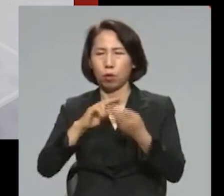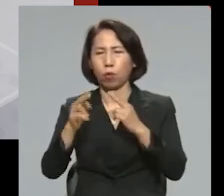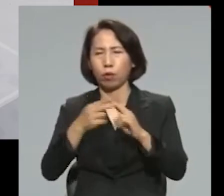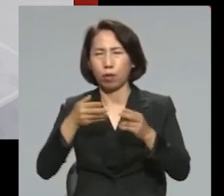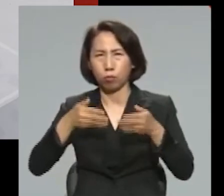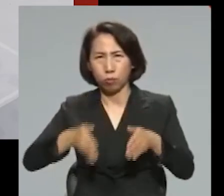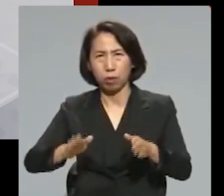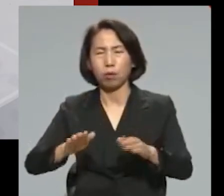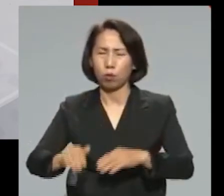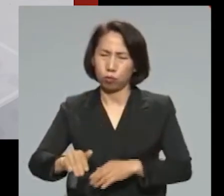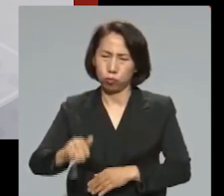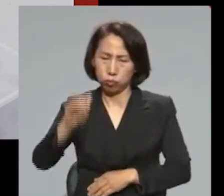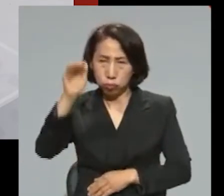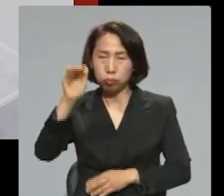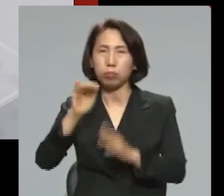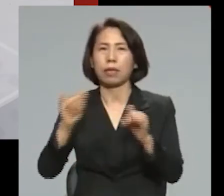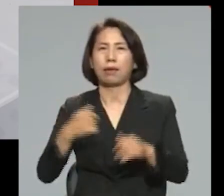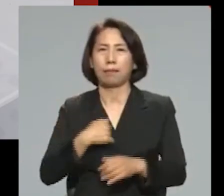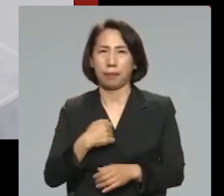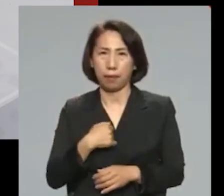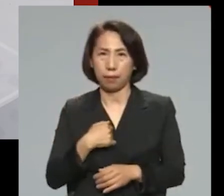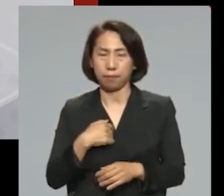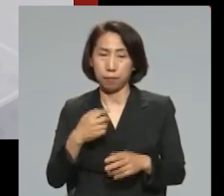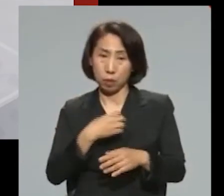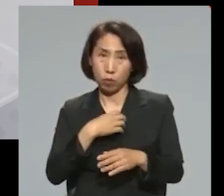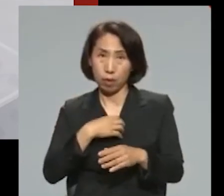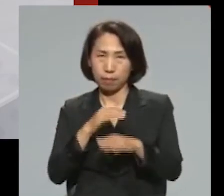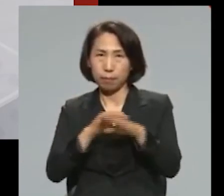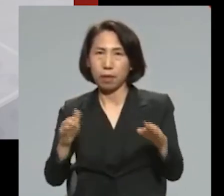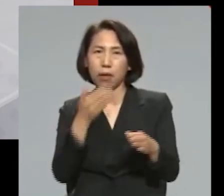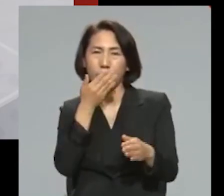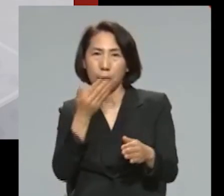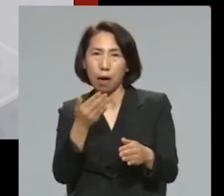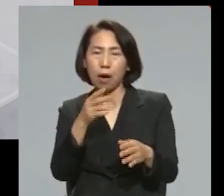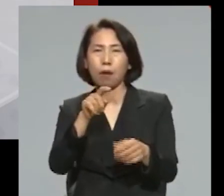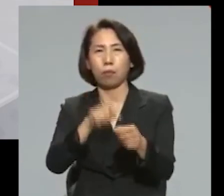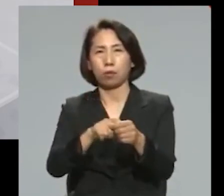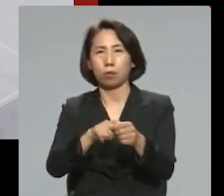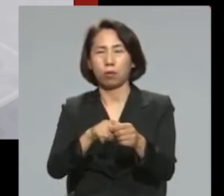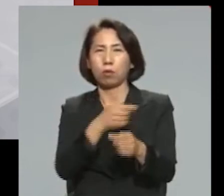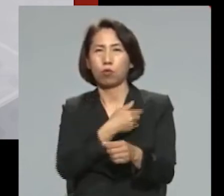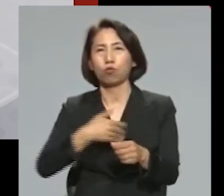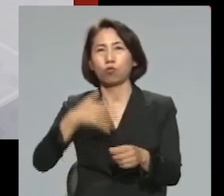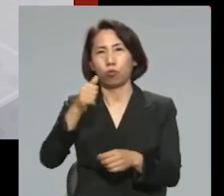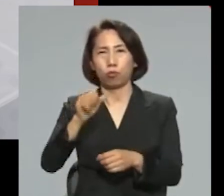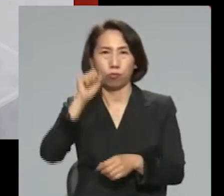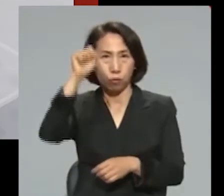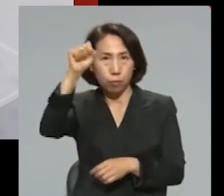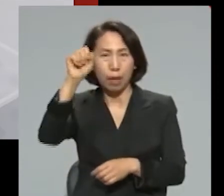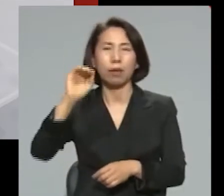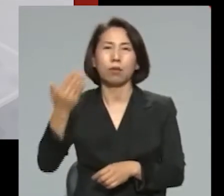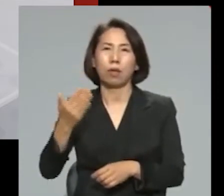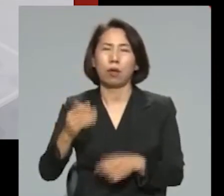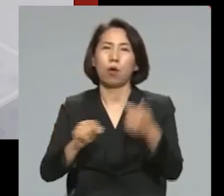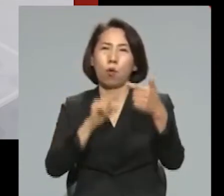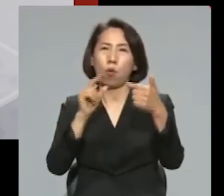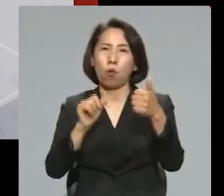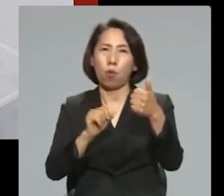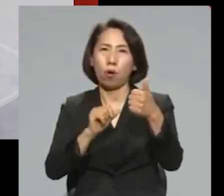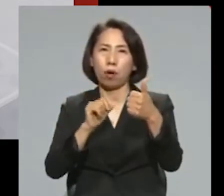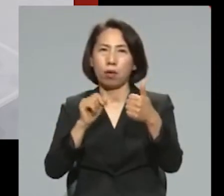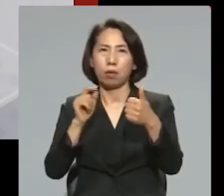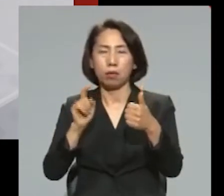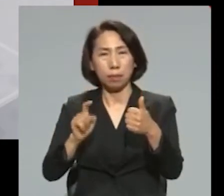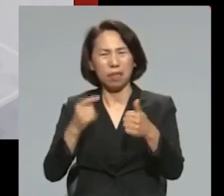토박입니다. 이런 위기를 해결하기 위해서 군수를 출마하게 되었습니다. 5월 10일